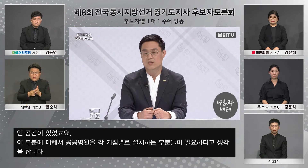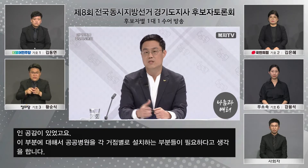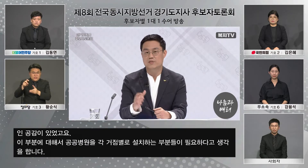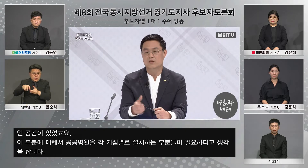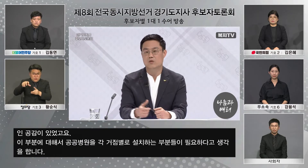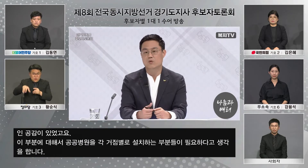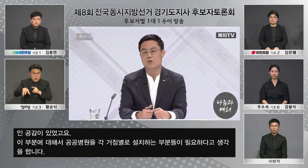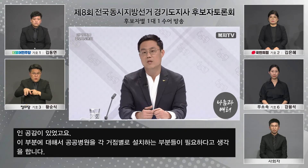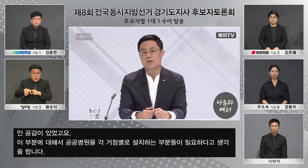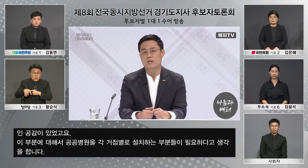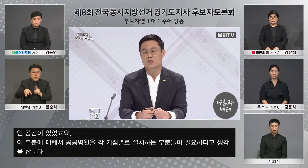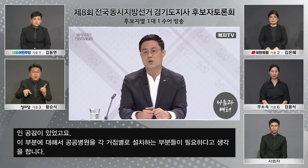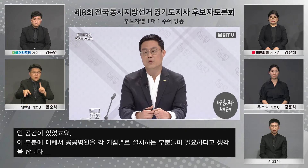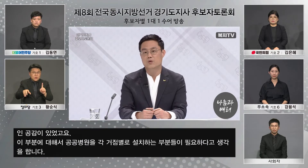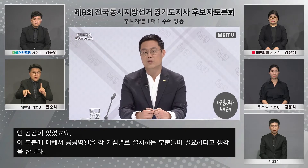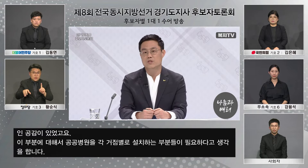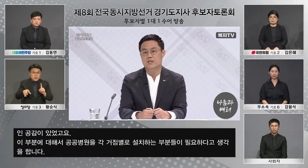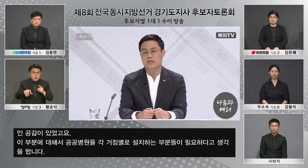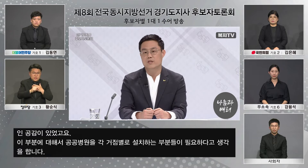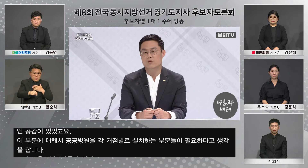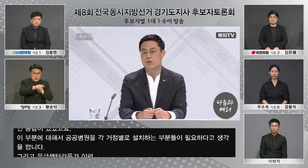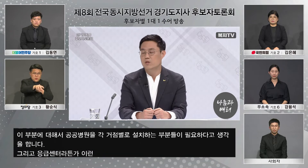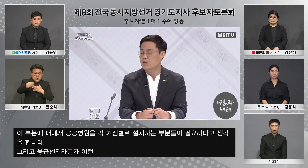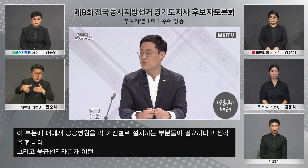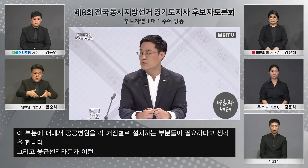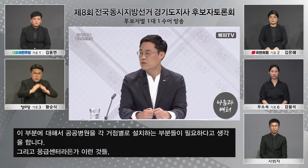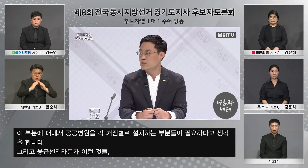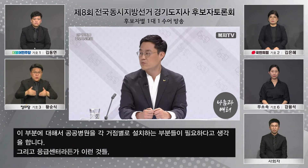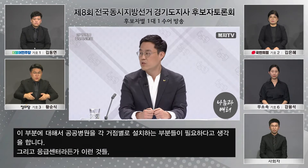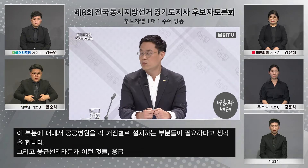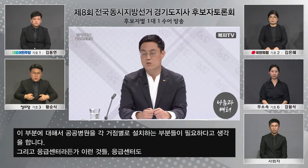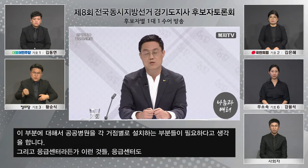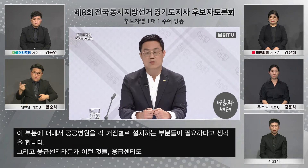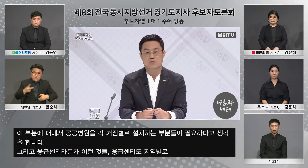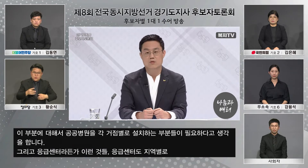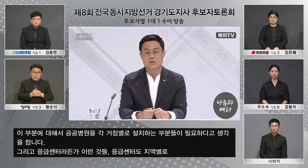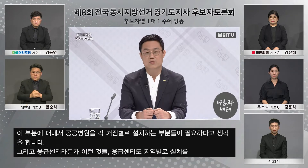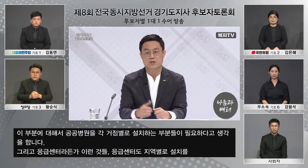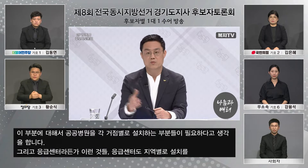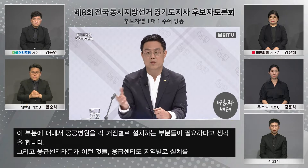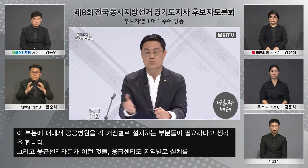것들, 응급센터도 지역별로 설치를 해야 되고요. 김은혜